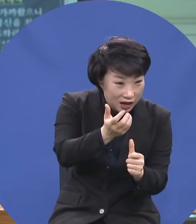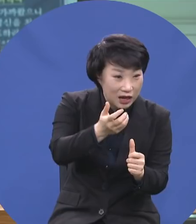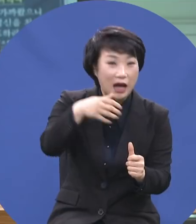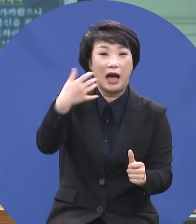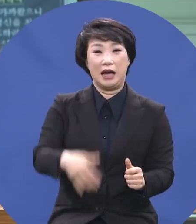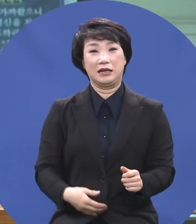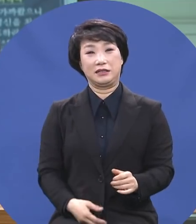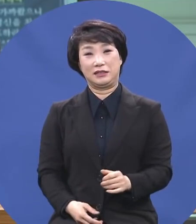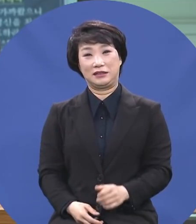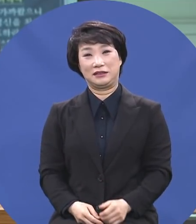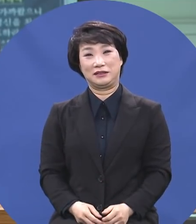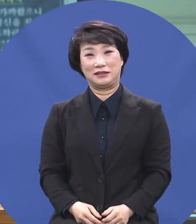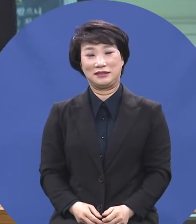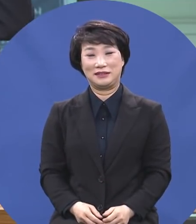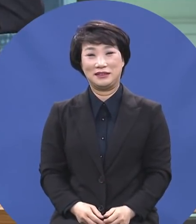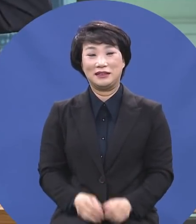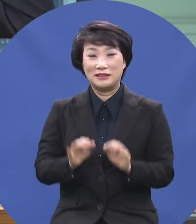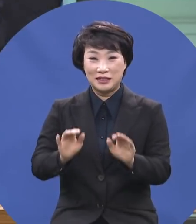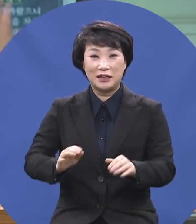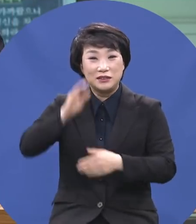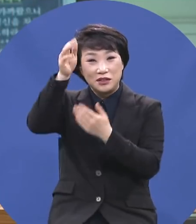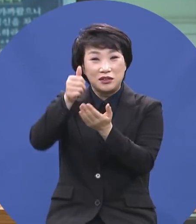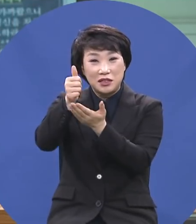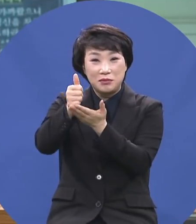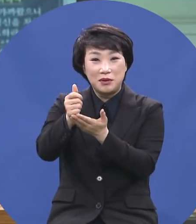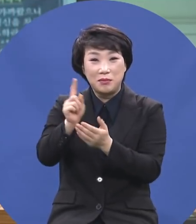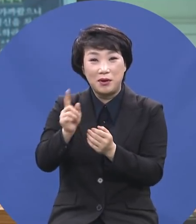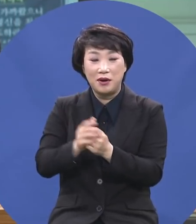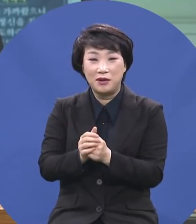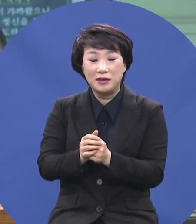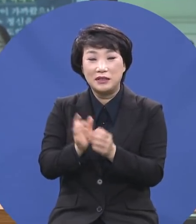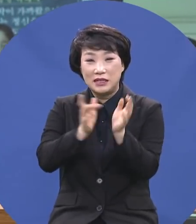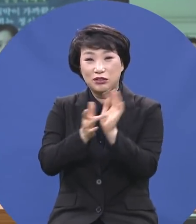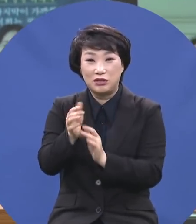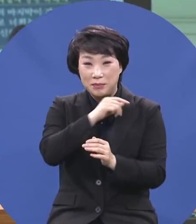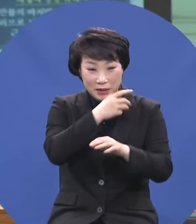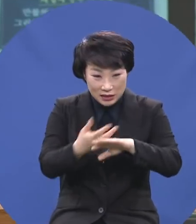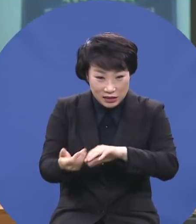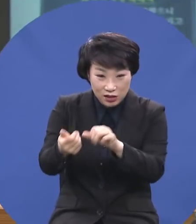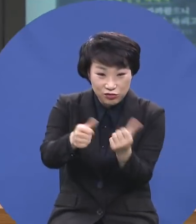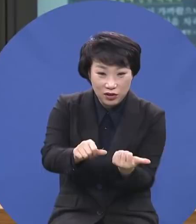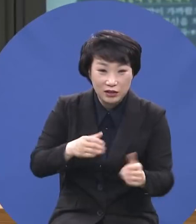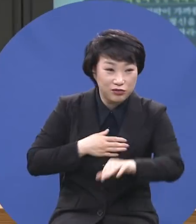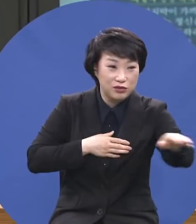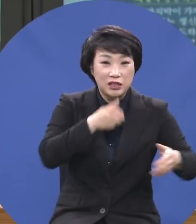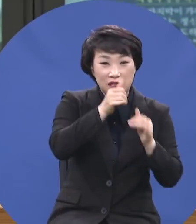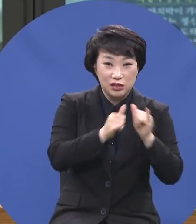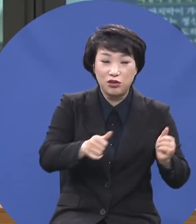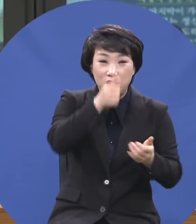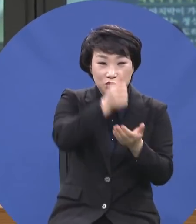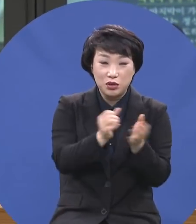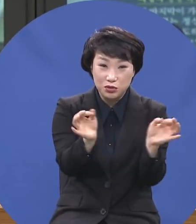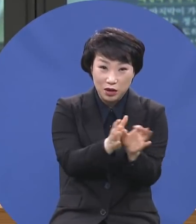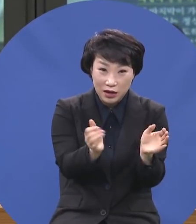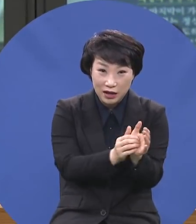계시지 아니하더라. 성령은 반드시 그가 피 흘려서 인류의 죄를 속죄하시고,